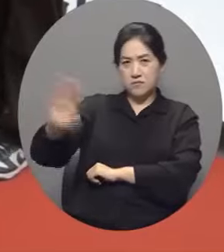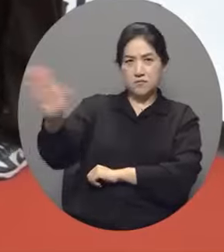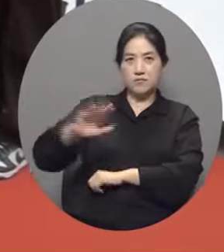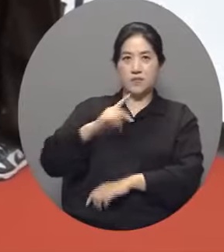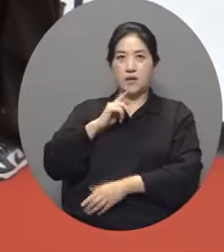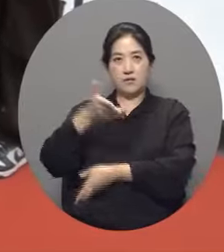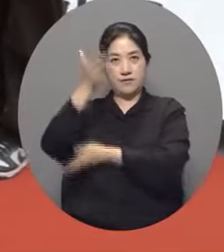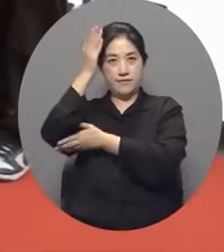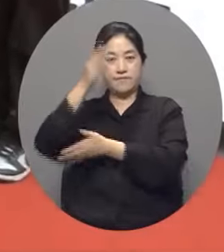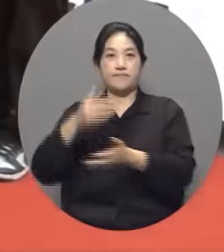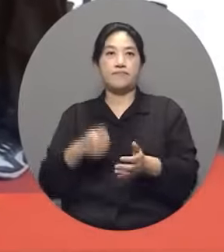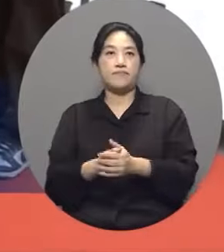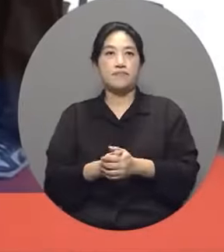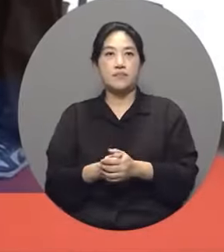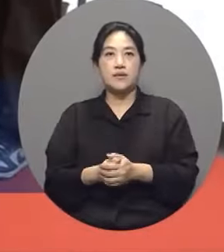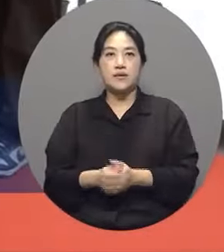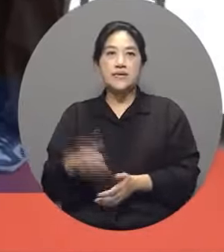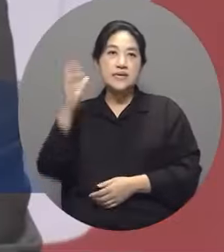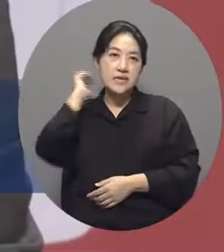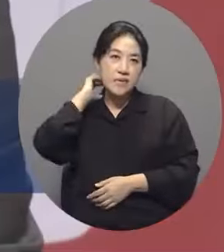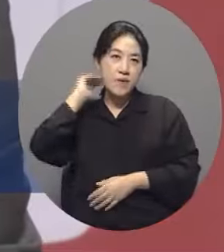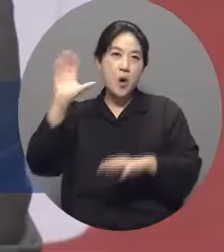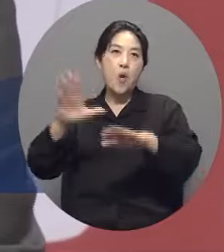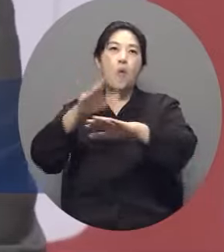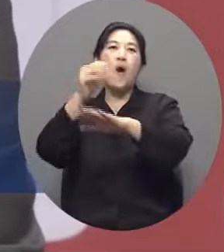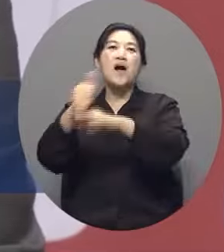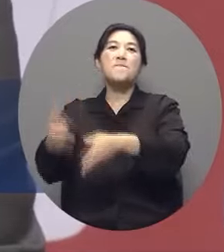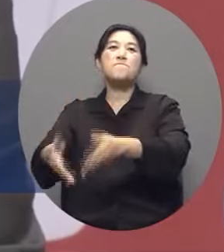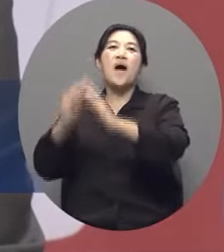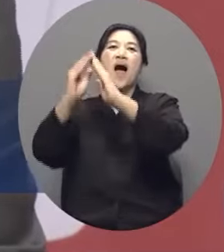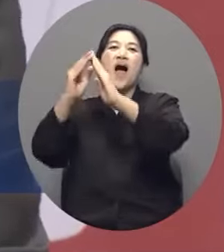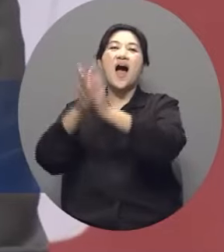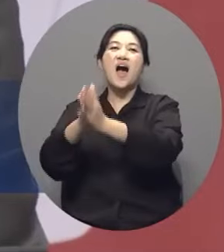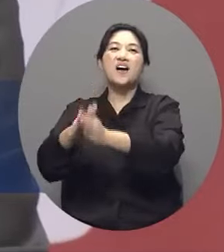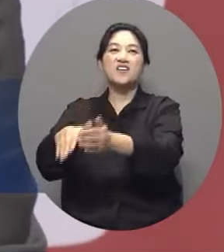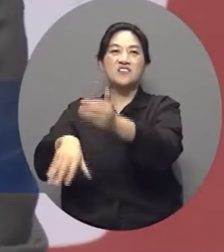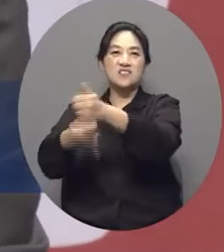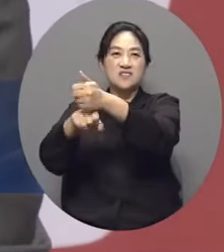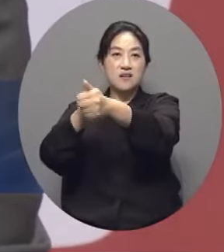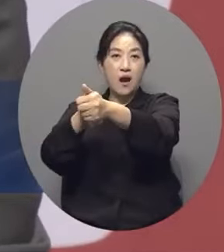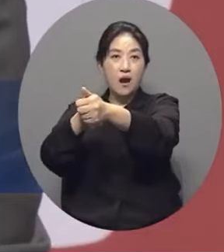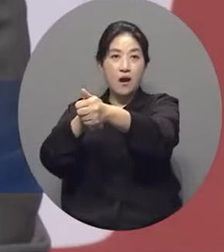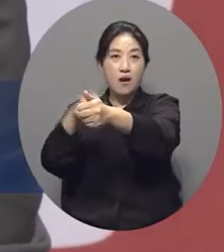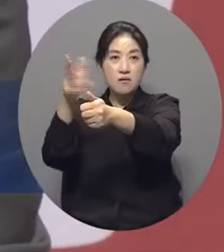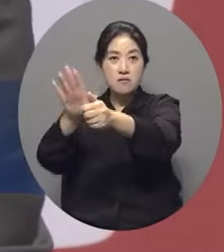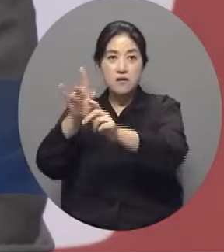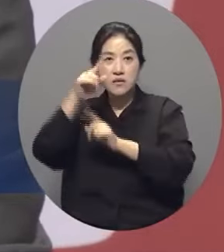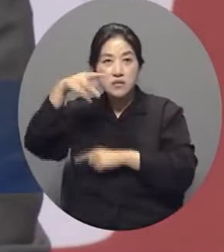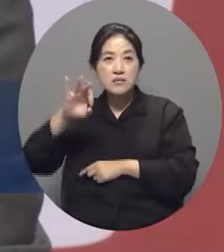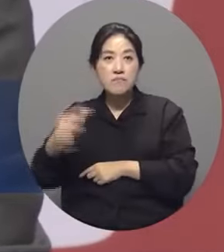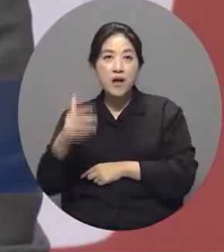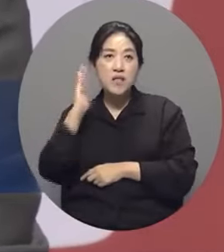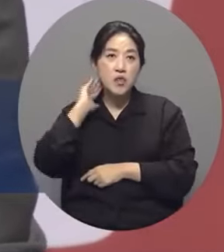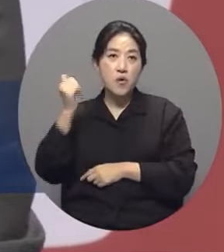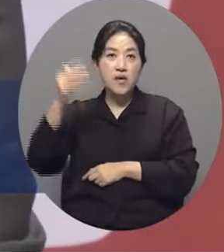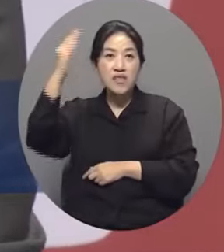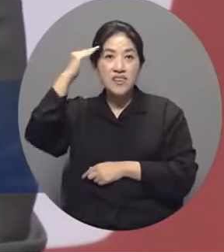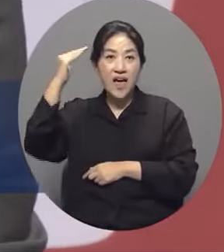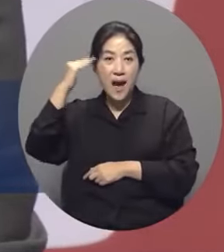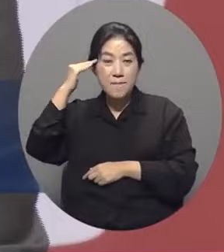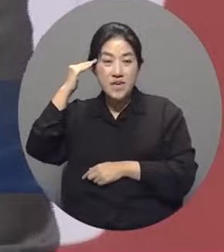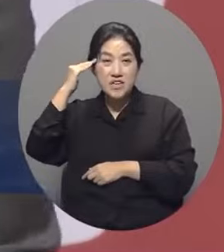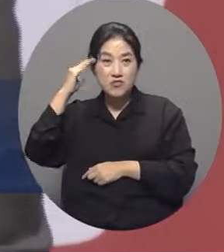걸었습니다. 김일성은 왕조의 창건자고 시조입니다. 그런데 이승만